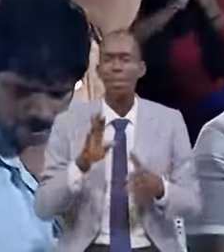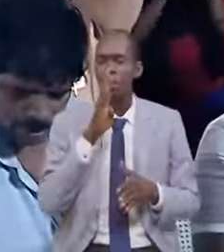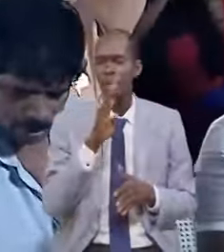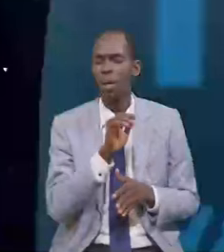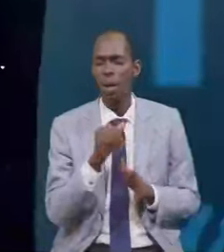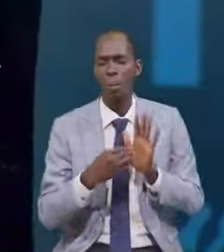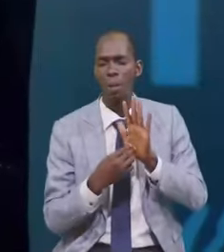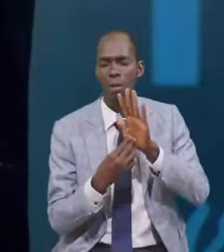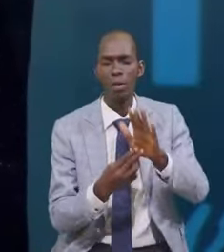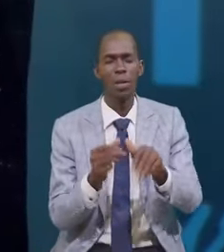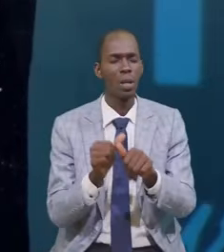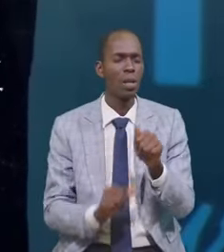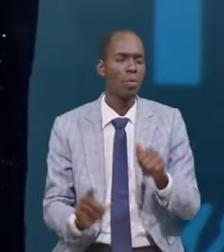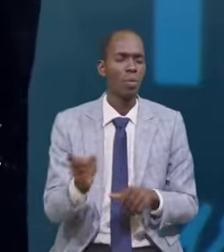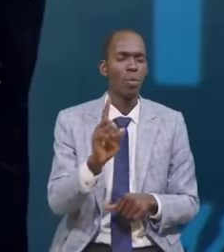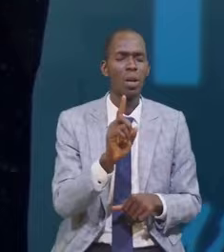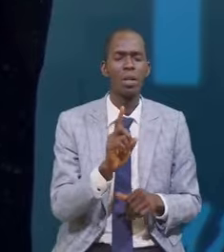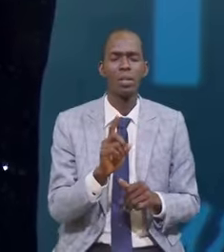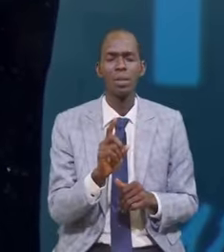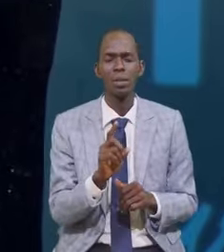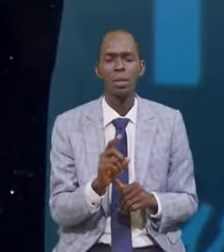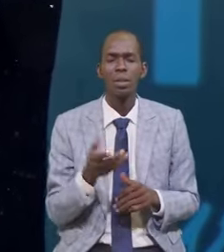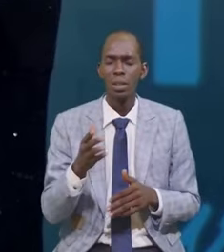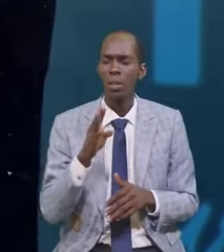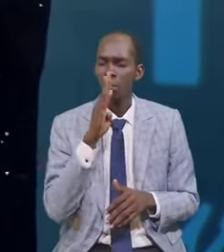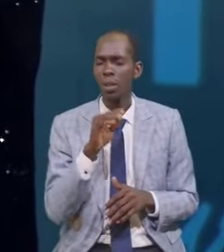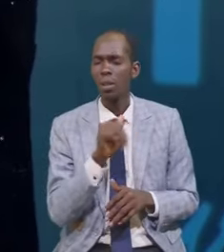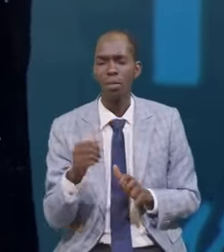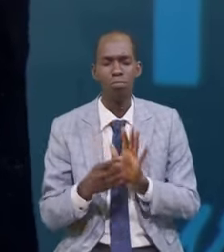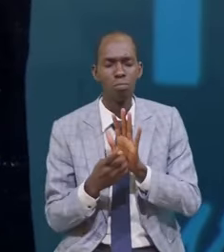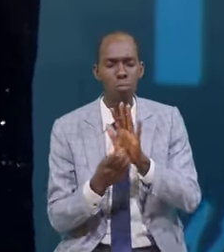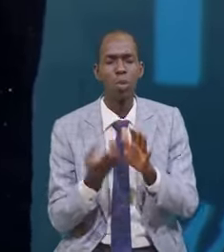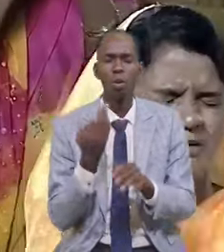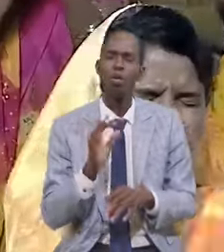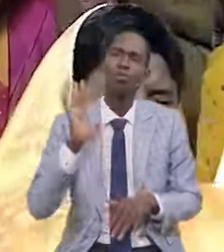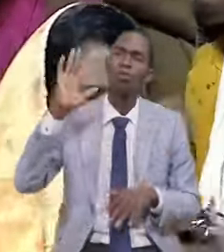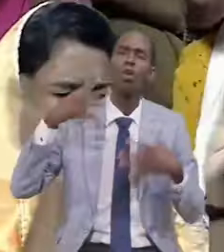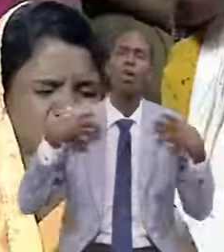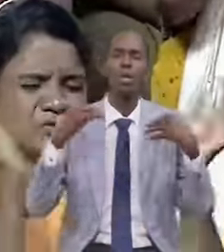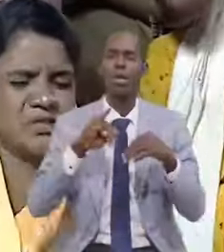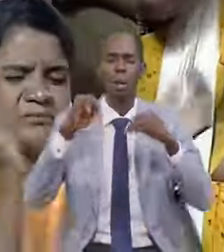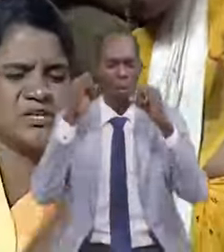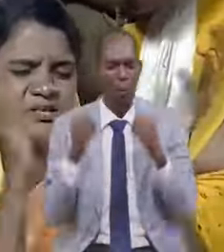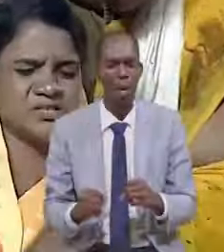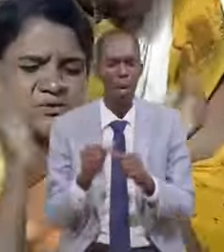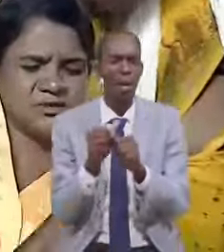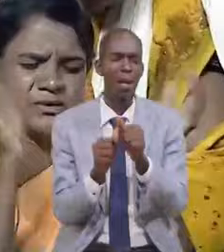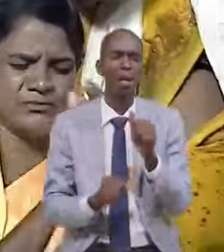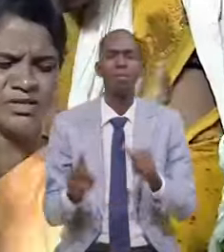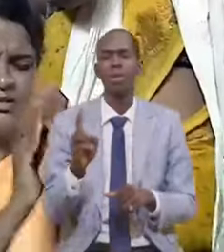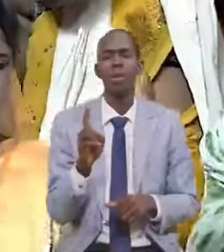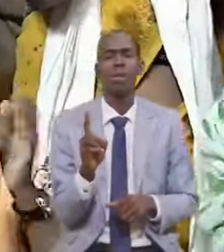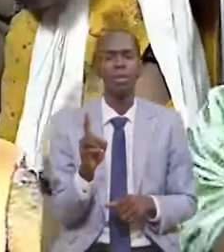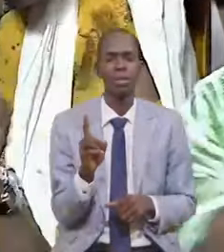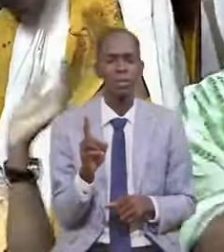ఎవ్రీవేర్. ప్రతి చోట ప్రత్యక్షత కలుగును గాక. ది డెమోన్స్ట్రేషన్ ఆఫ్ యువర్ హీలింగ్ పవర్ ఎవ్రీవేర్. స్వస్థత కార్యాల శక్తి ప్రత్యక్షత